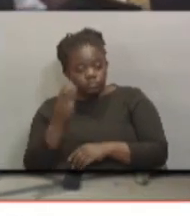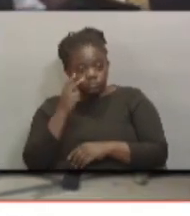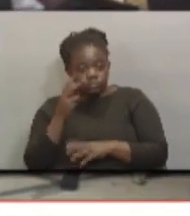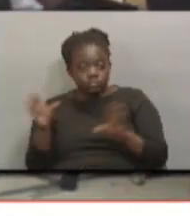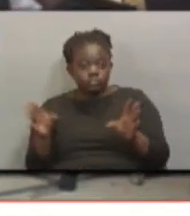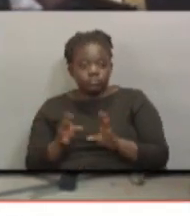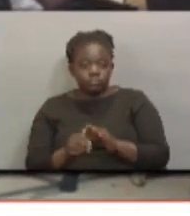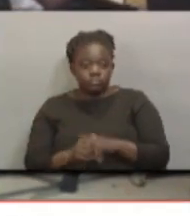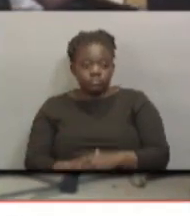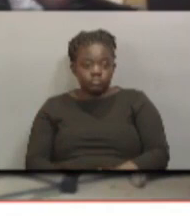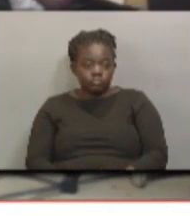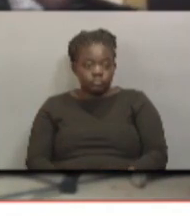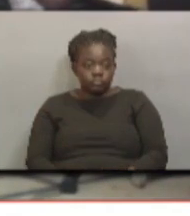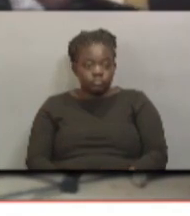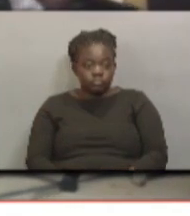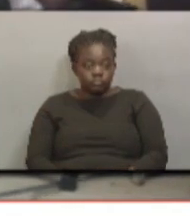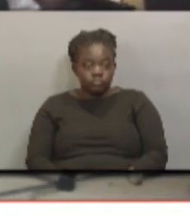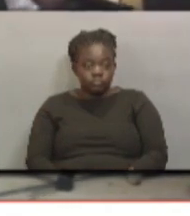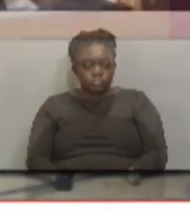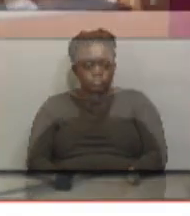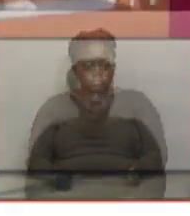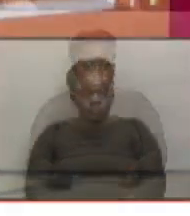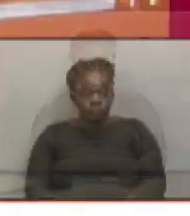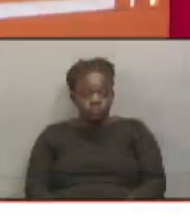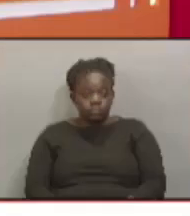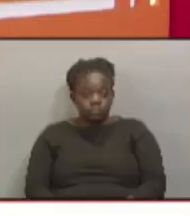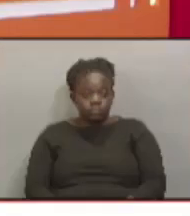Tamale yakusakidde gulye lino ku Lwabukedde TV.